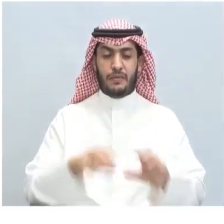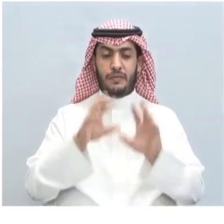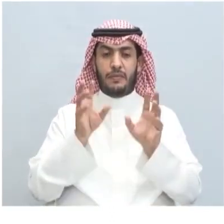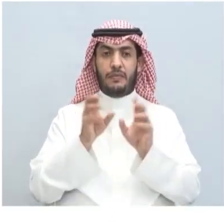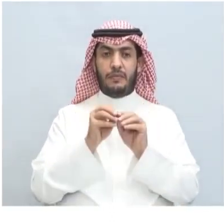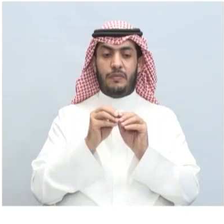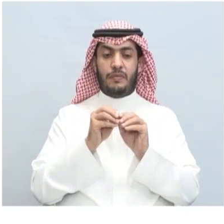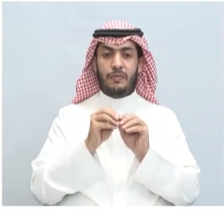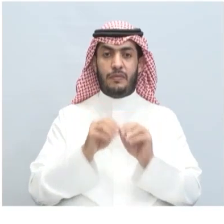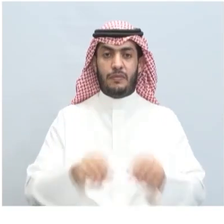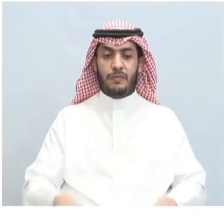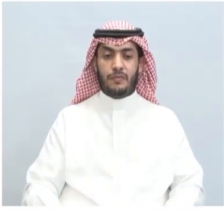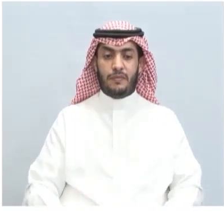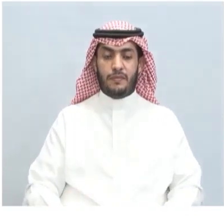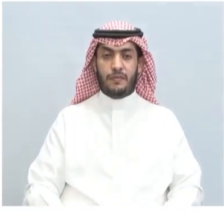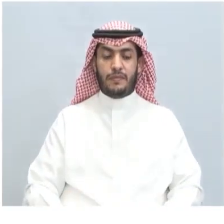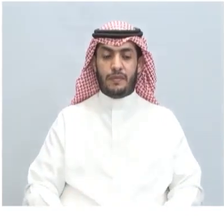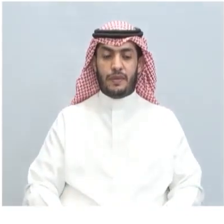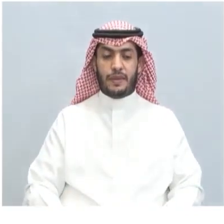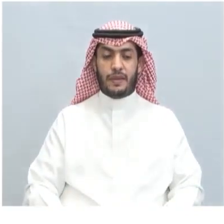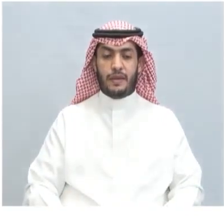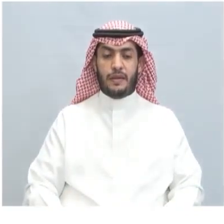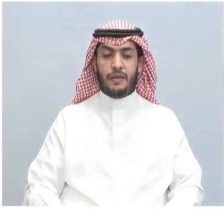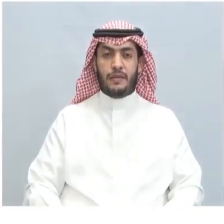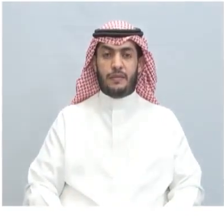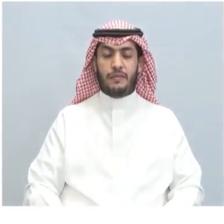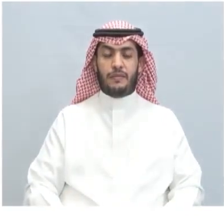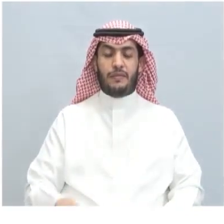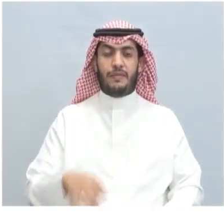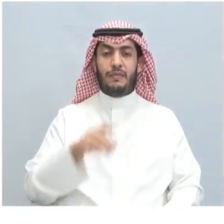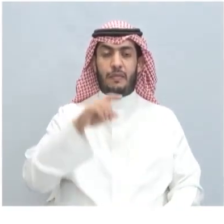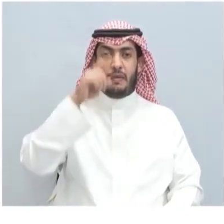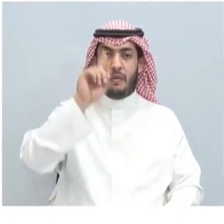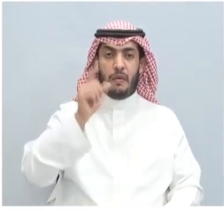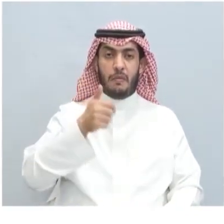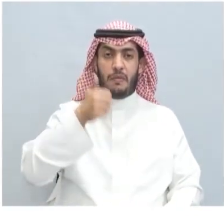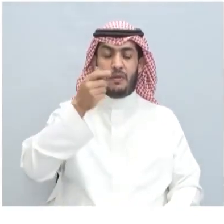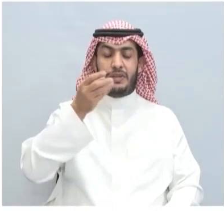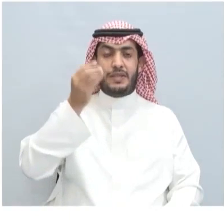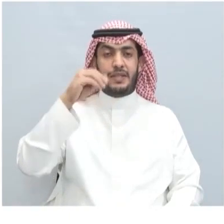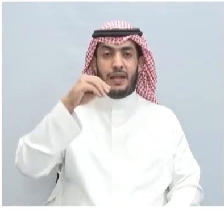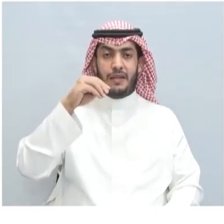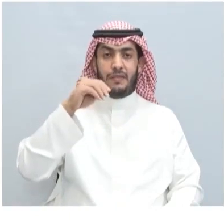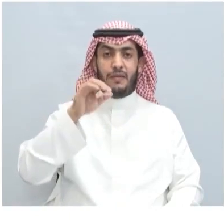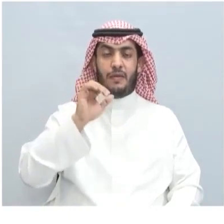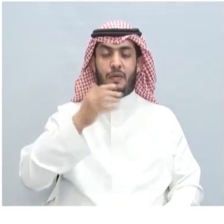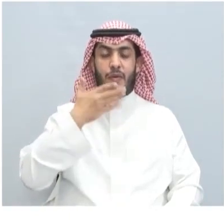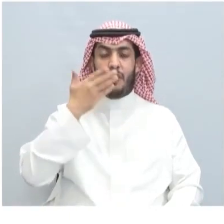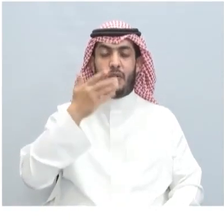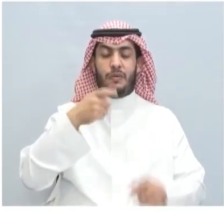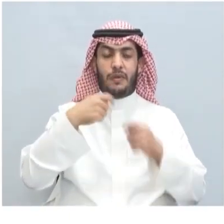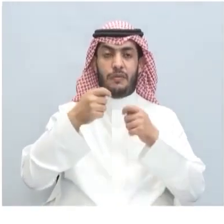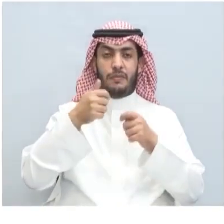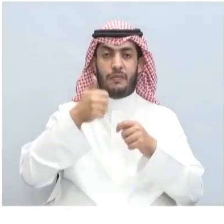لابد ان يكون ماذا 1000 ريال نحن ذكرنا لا يمكن ان يزداد ثروه المستثمر وبالتالي